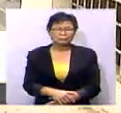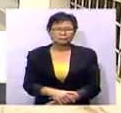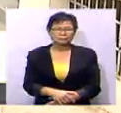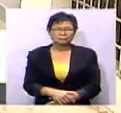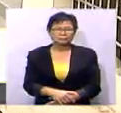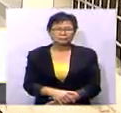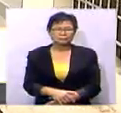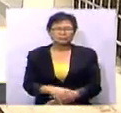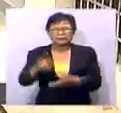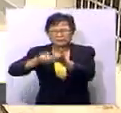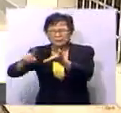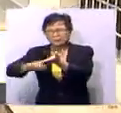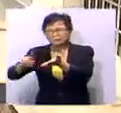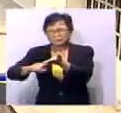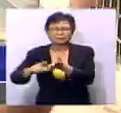tengok. Saya cek.